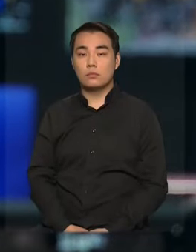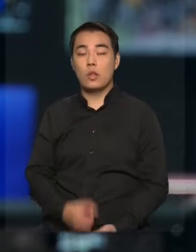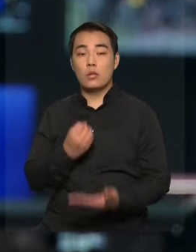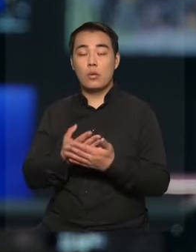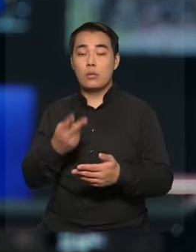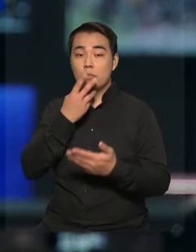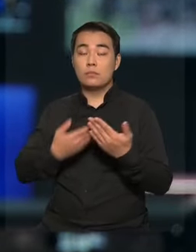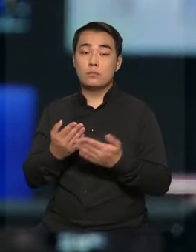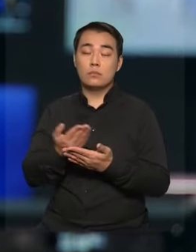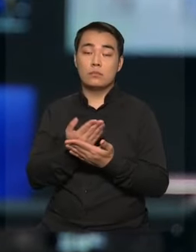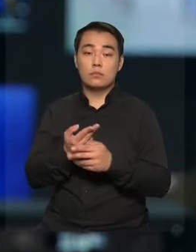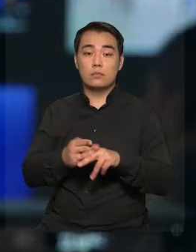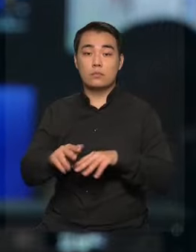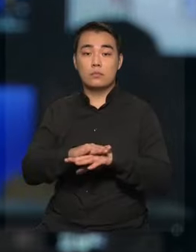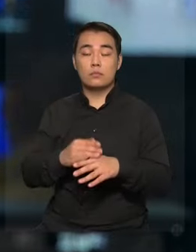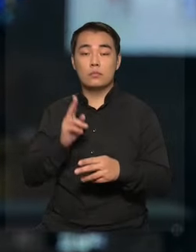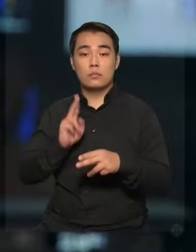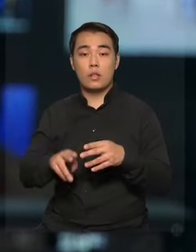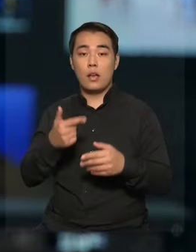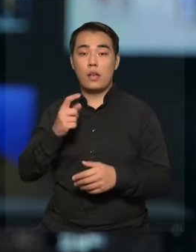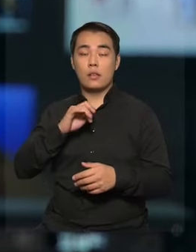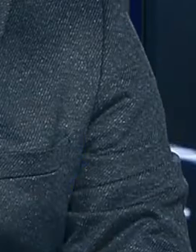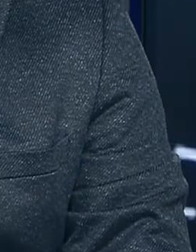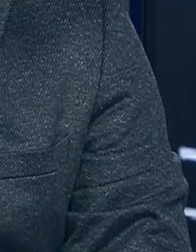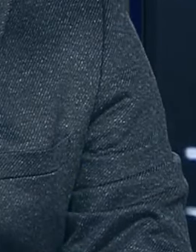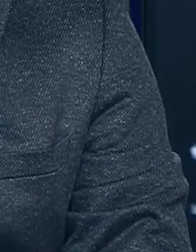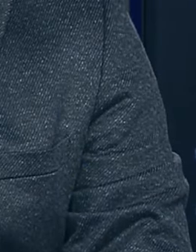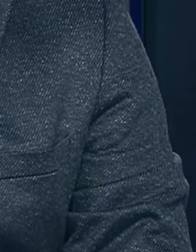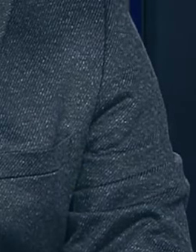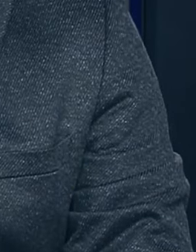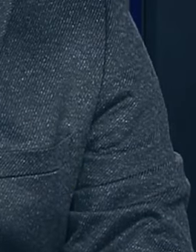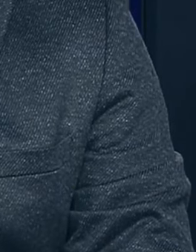Құрметті көрермен, хабарымыз осымен тәмәм. Әрі қарай Ғазиз Әбішев пен Фокус внимание